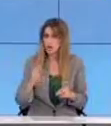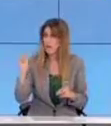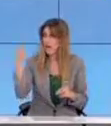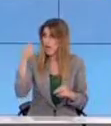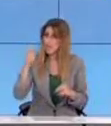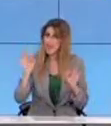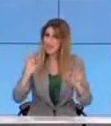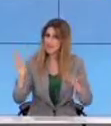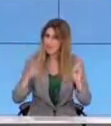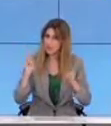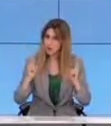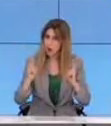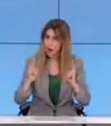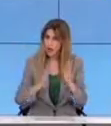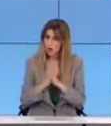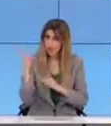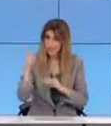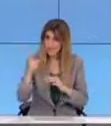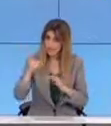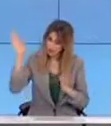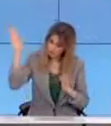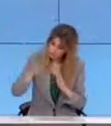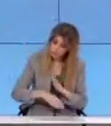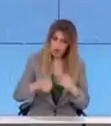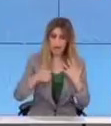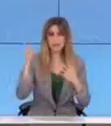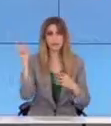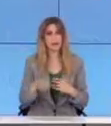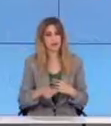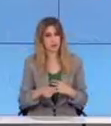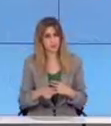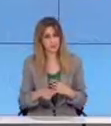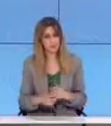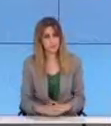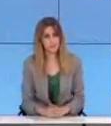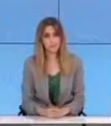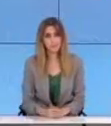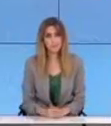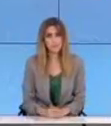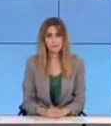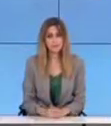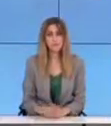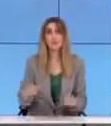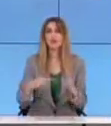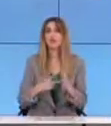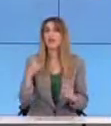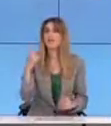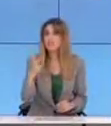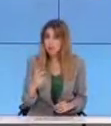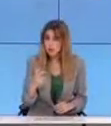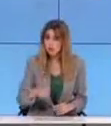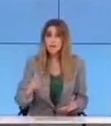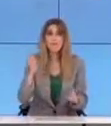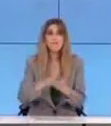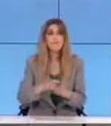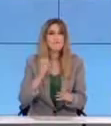υπερεκτοτικό συντελεστή του 6%. Και σε ό,τι αφορά Το 2020 ο φόρος που θα